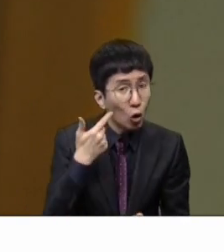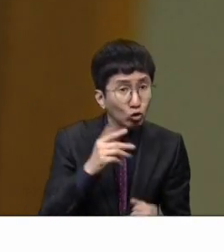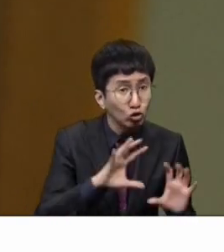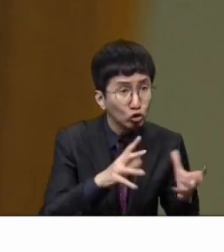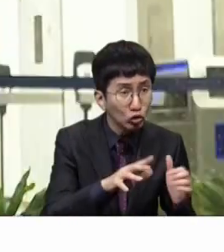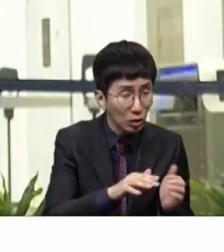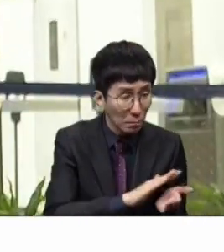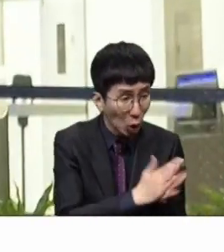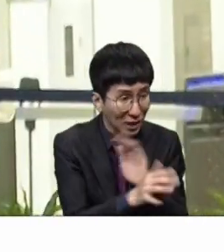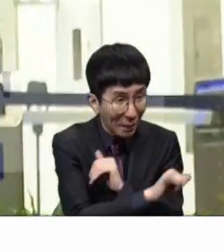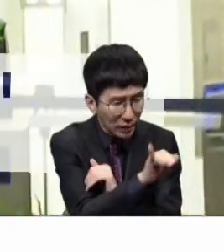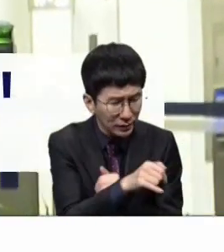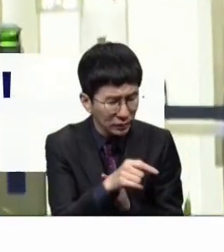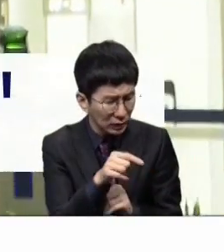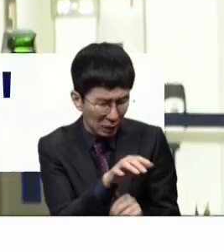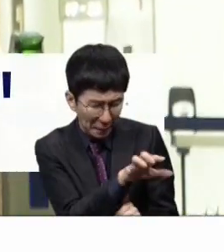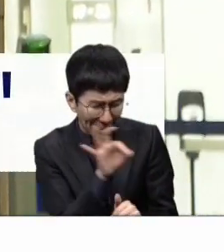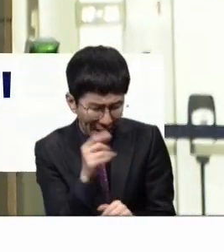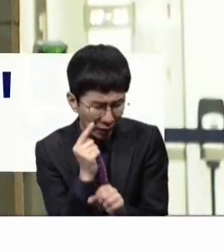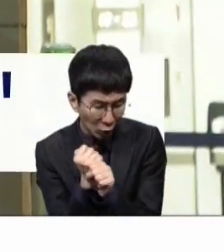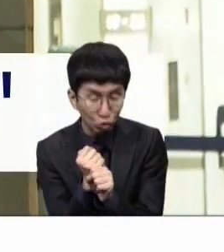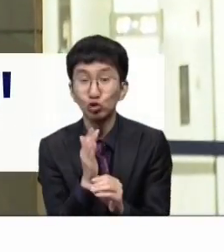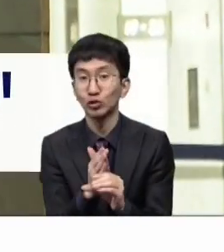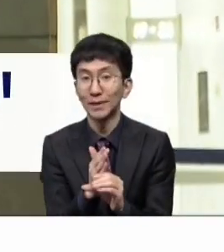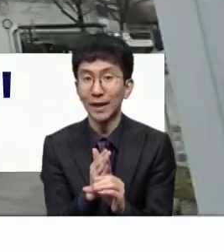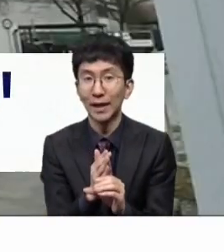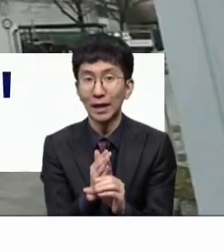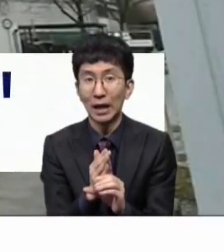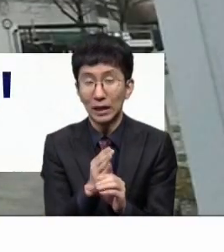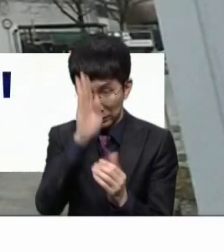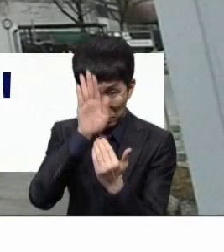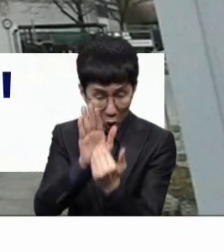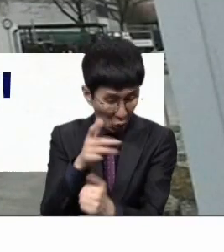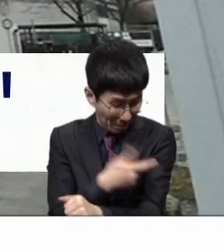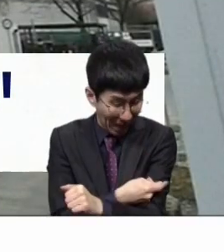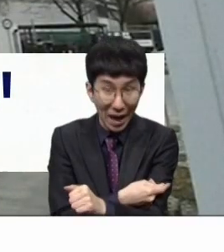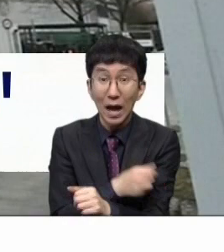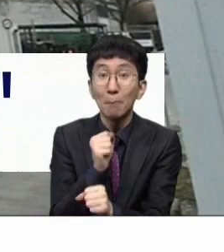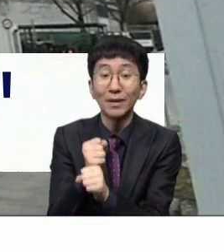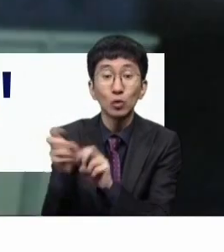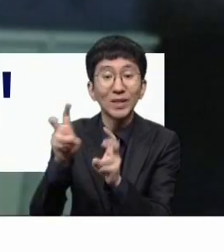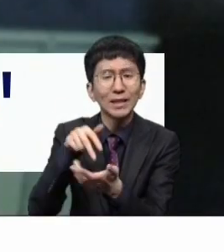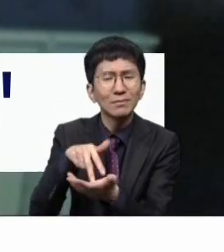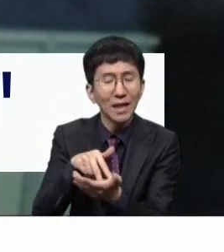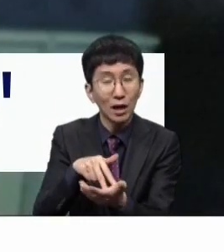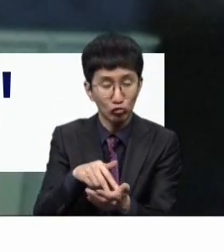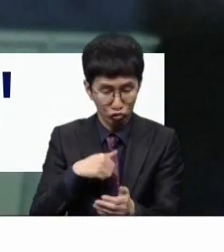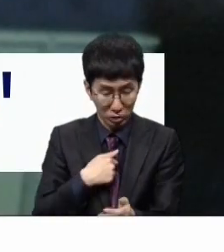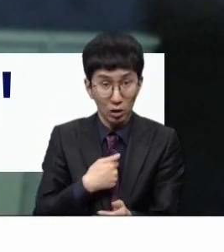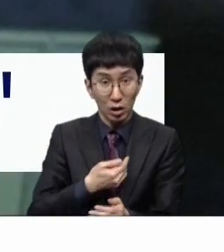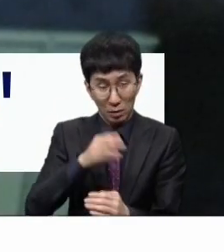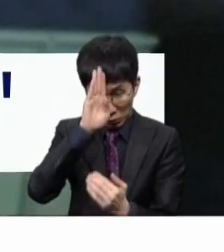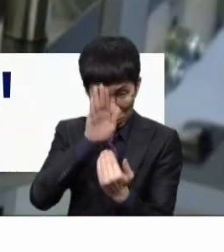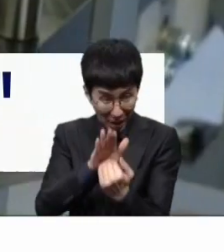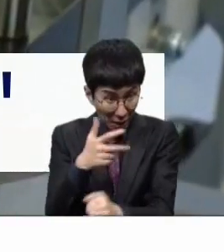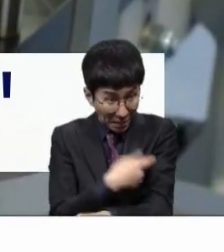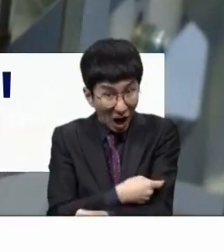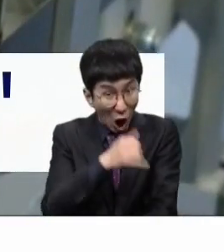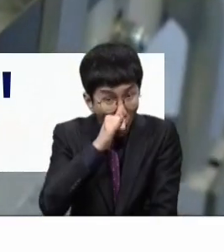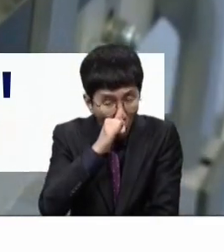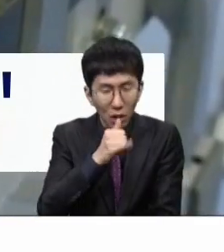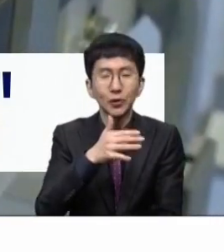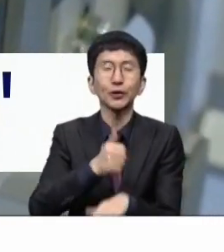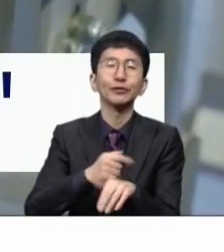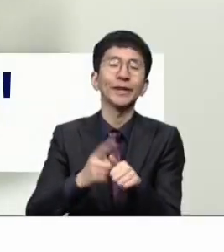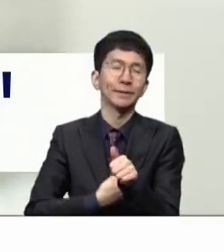착수했습니다. 화이자와 바이오엔텍은 백신이 변이 바이러스에 대응할 수 있을 것이라며 6주 이내에 맞춤형